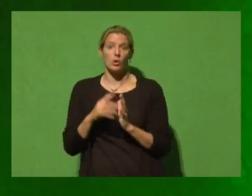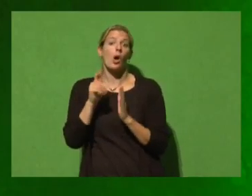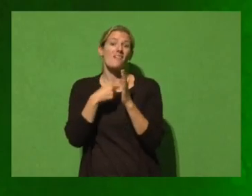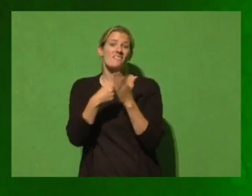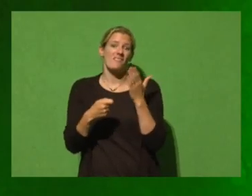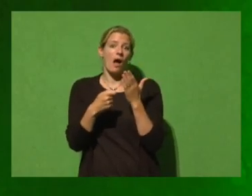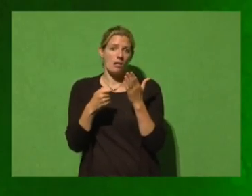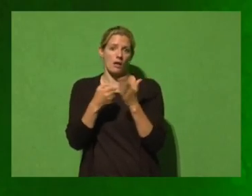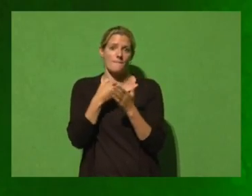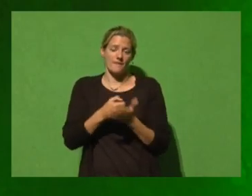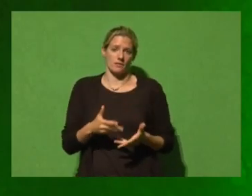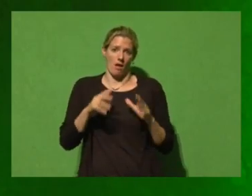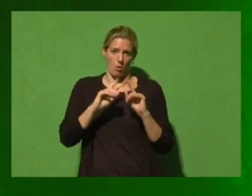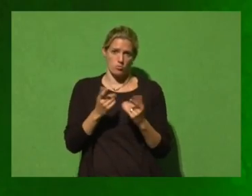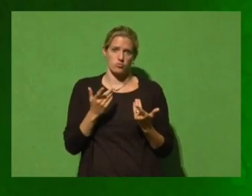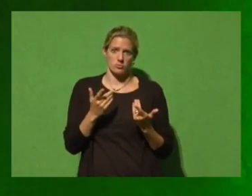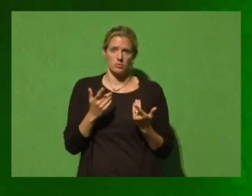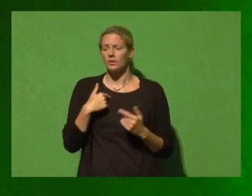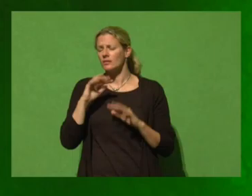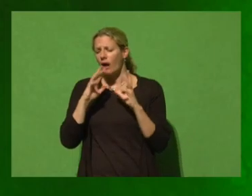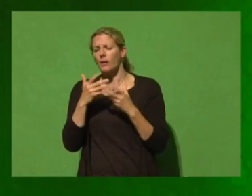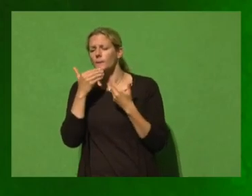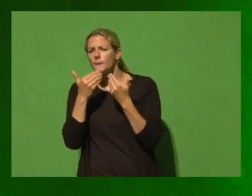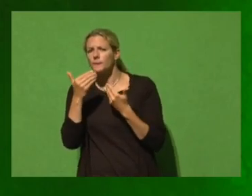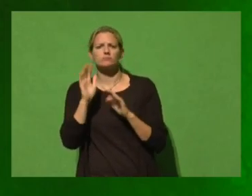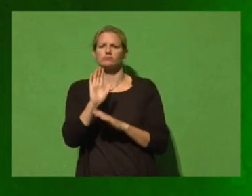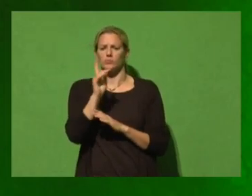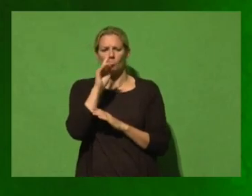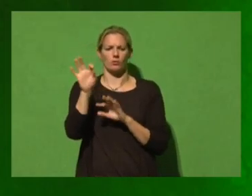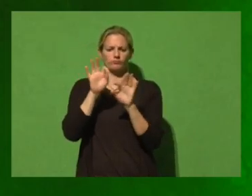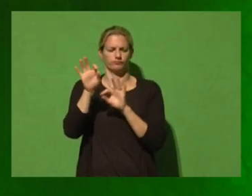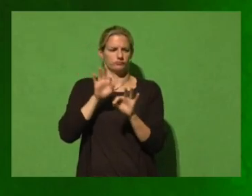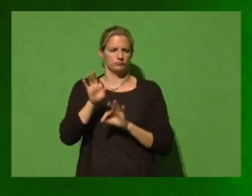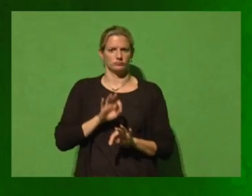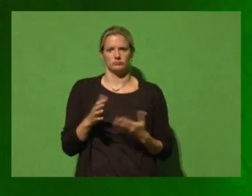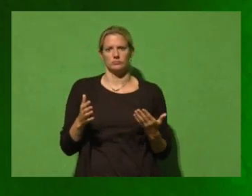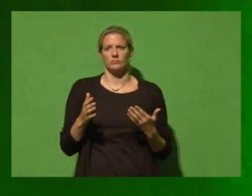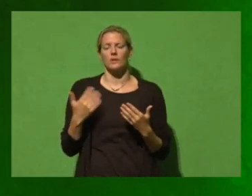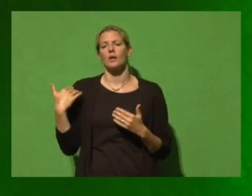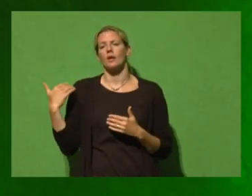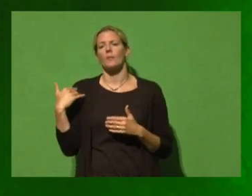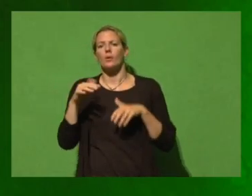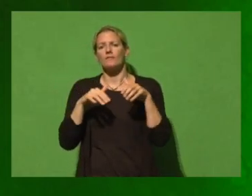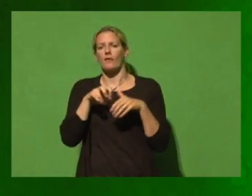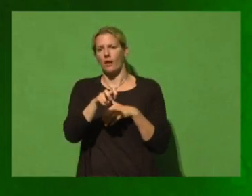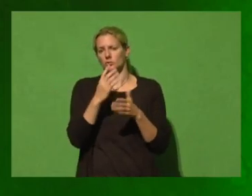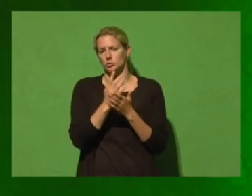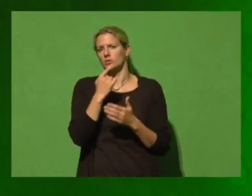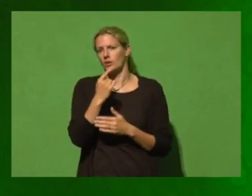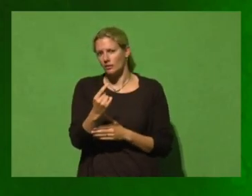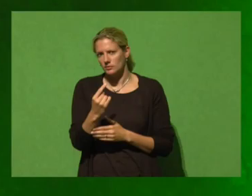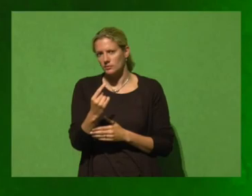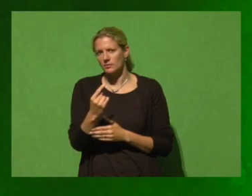so ein paar kleine Punkte herausgreifen. Wolfgang hat es gerade schon angedeutet, die Umbaukosten für die Landesgeschäftsstelle